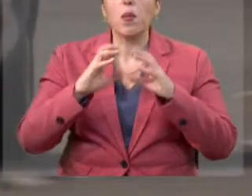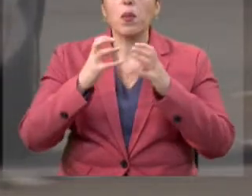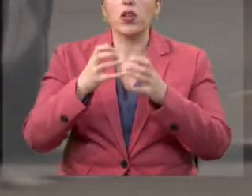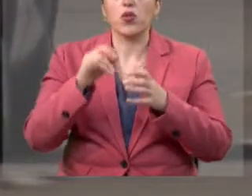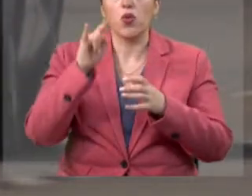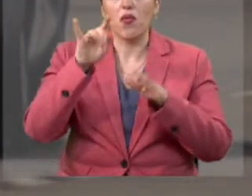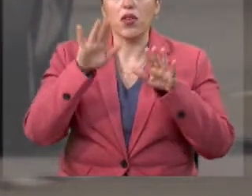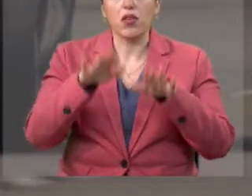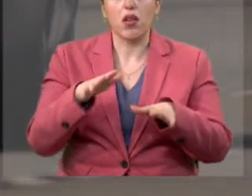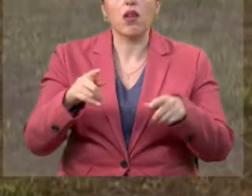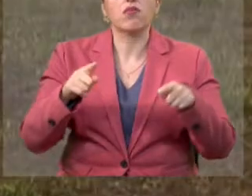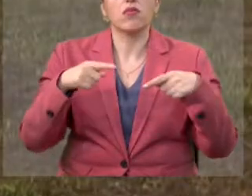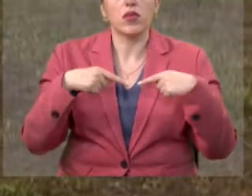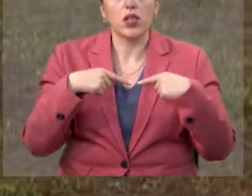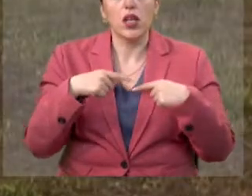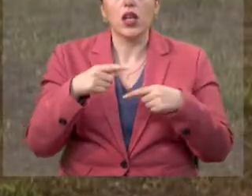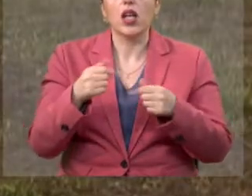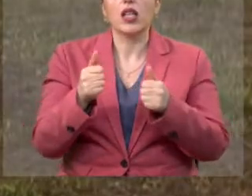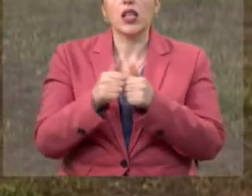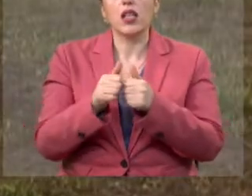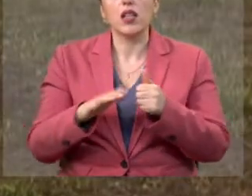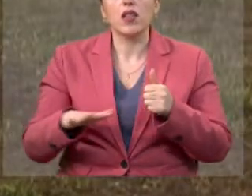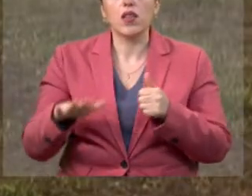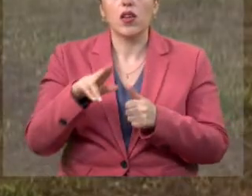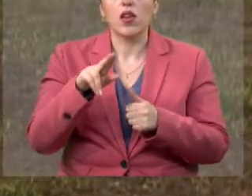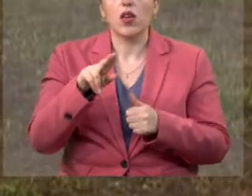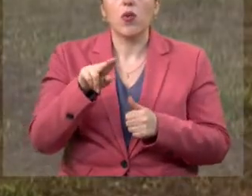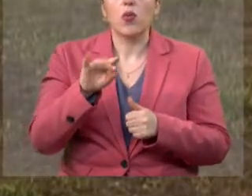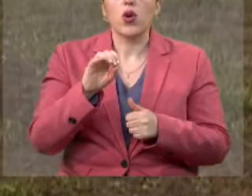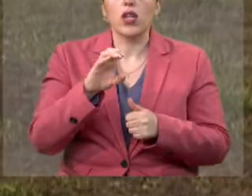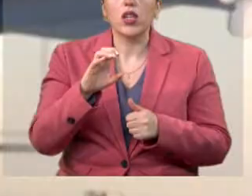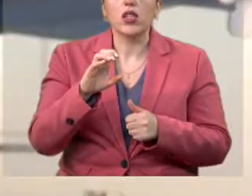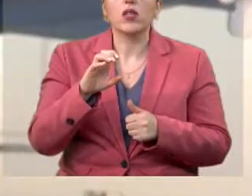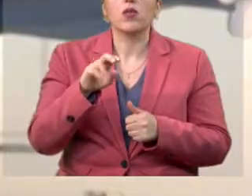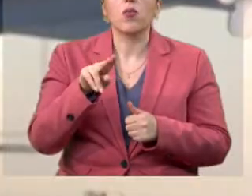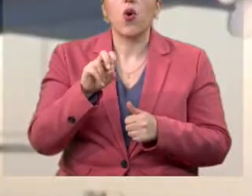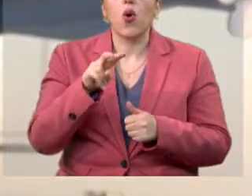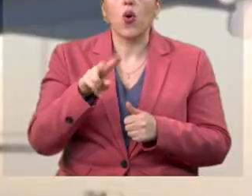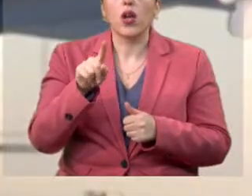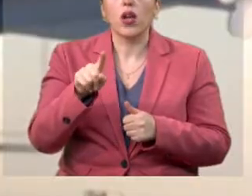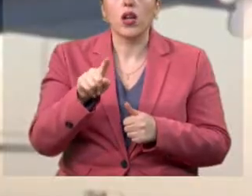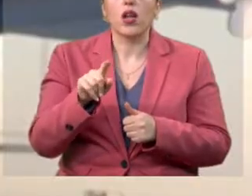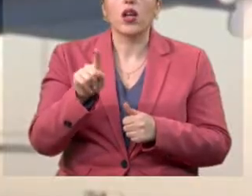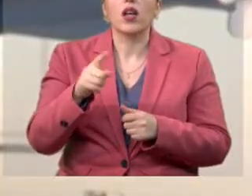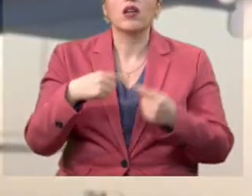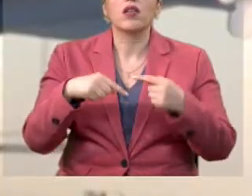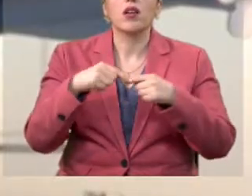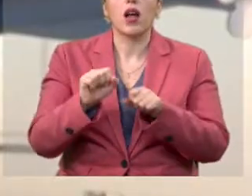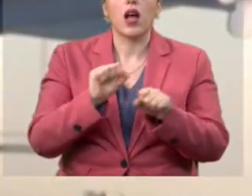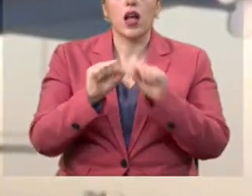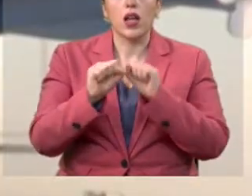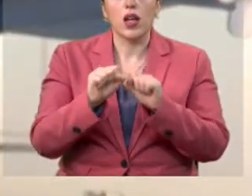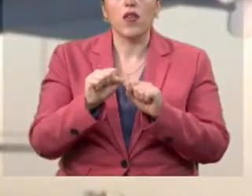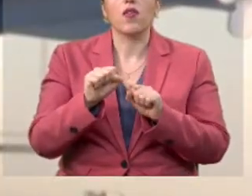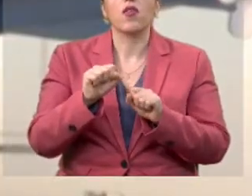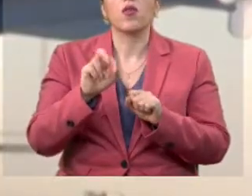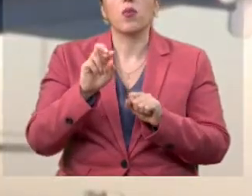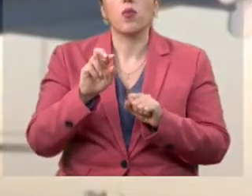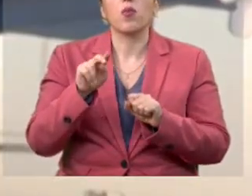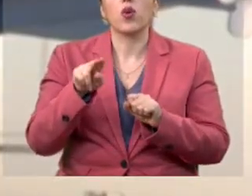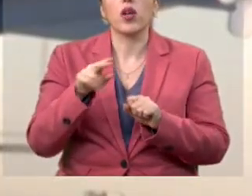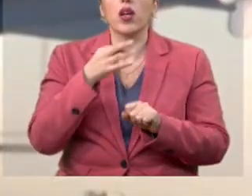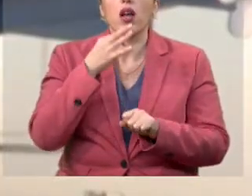միջազգային օդանավակայանին։ Դրա հարևանությամբ գտնվող Բորիսպոլի վարչակազմի ղեկավար Վլադիմիր Բորիսենկոն այսօր հաստատեց, որ մարտերը